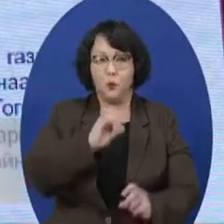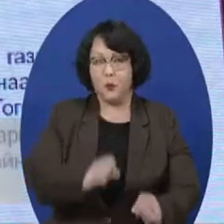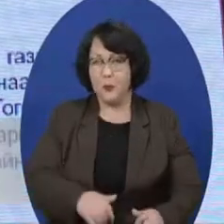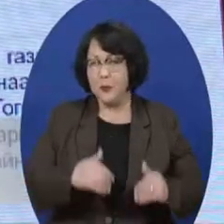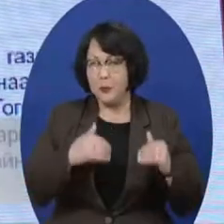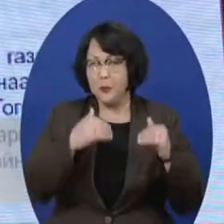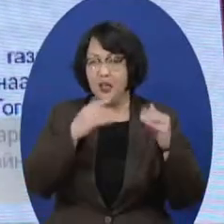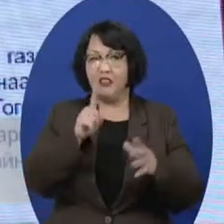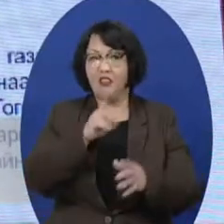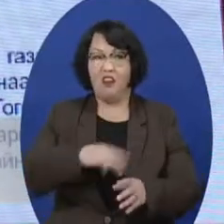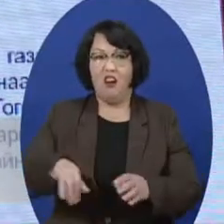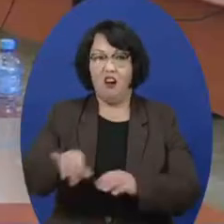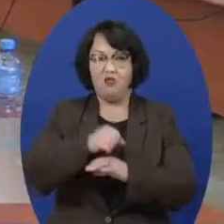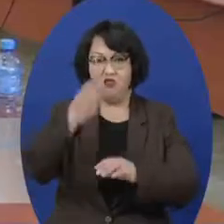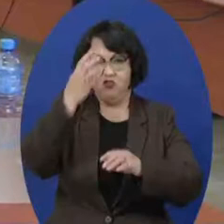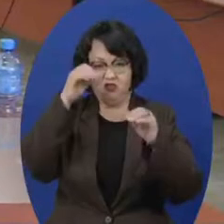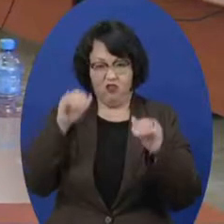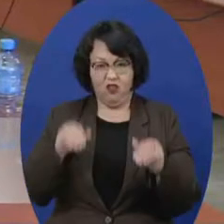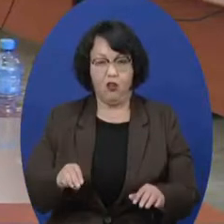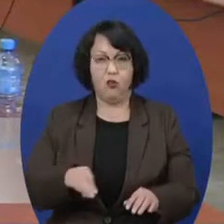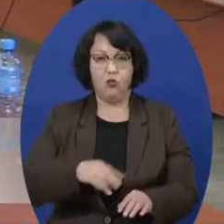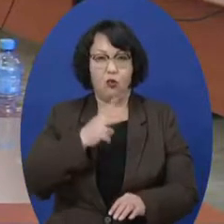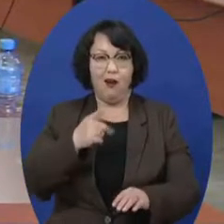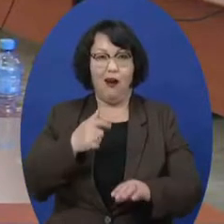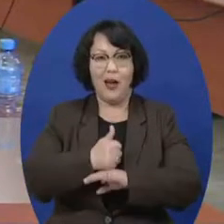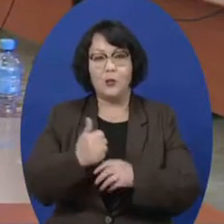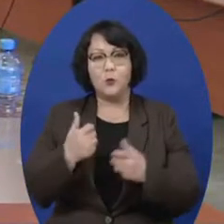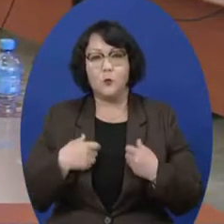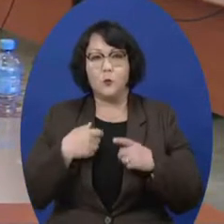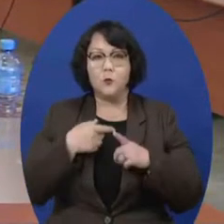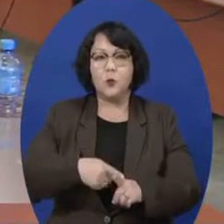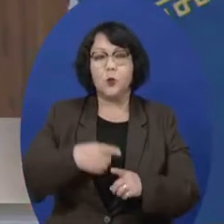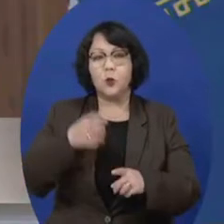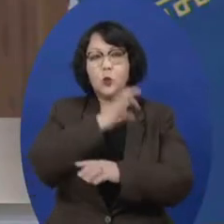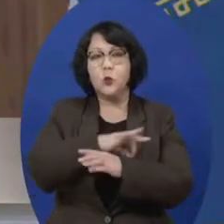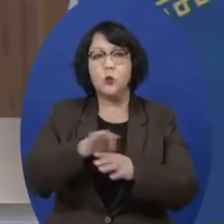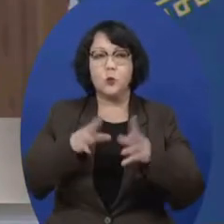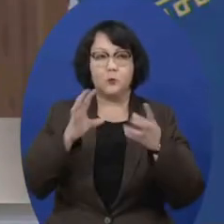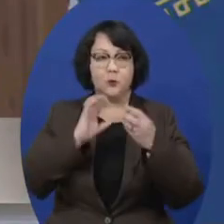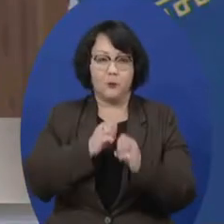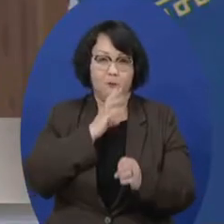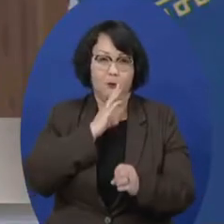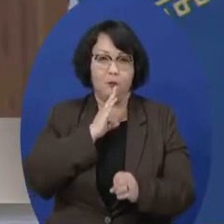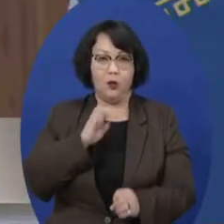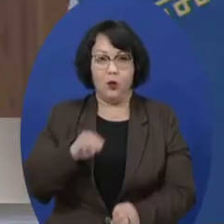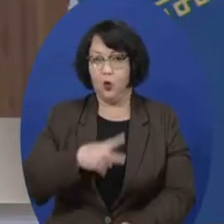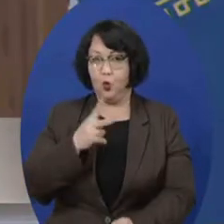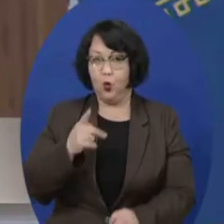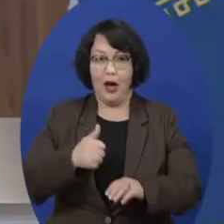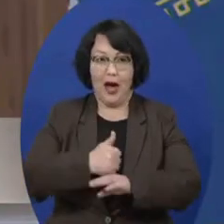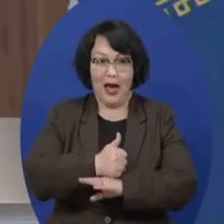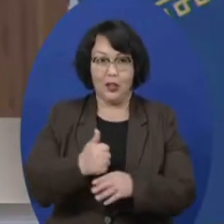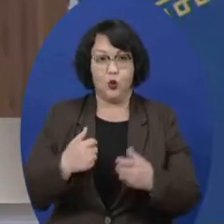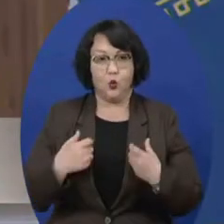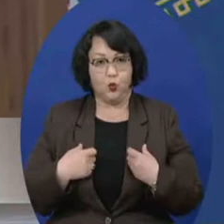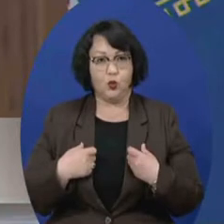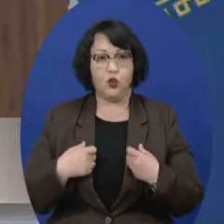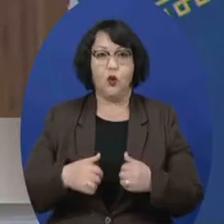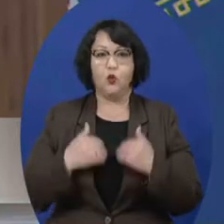гэхэд мянганы сууд хүн хийсэн Чингис хаан түүхэн аялал жуулчлалын төслийг хэрэгжүүлж байна. Түүхэн аялал жуулчлалыг хөгжүүлэх